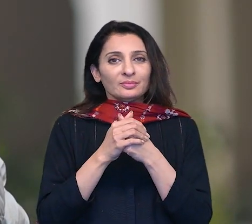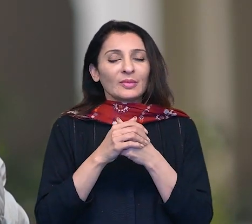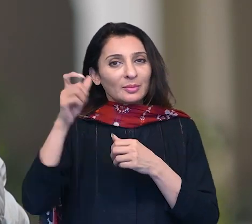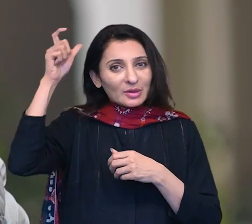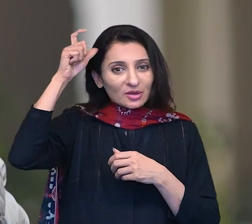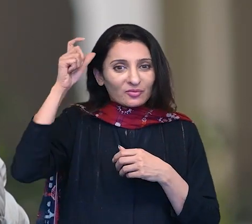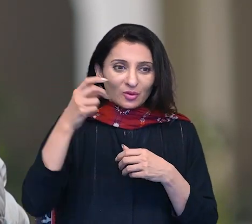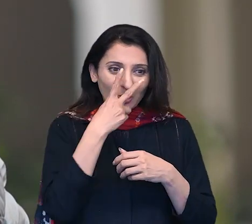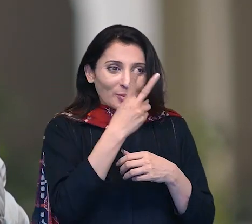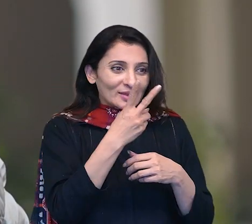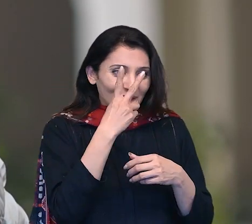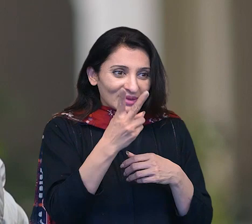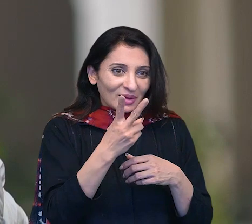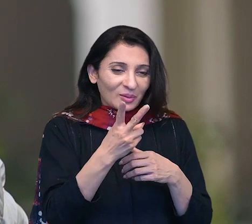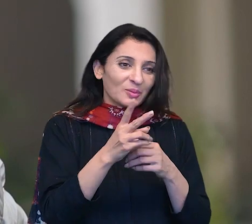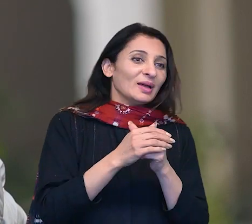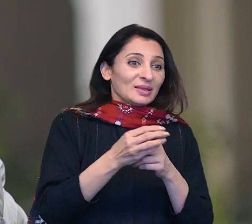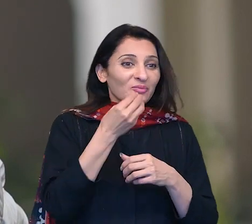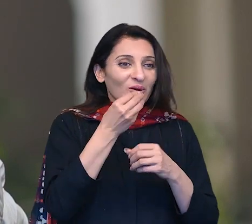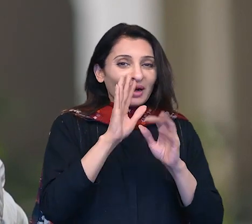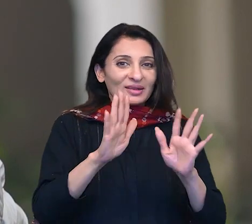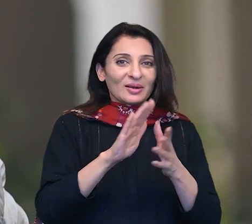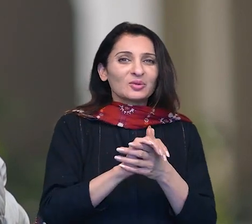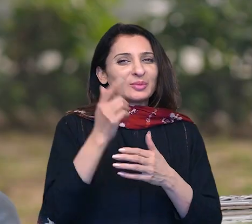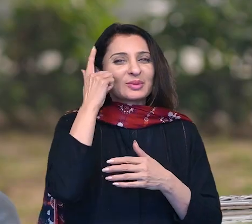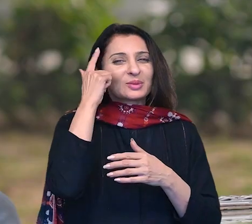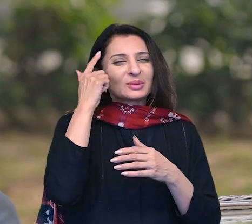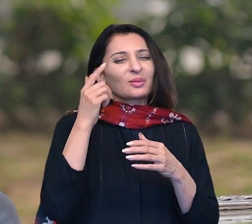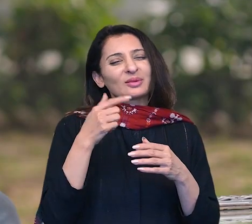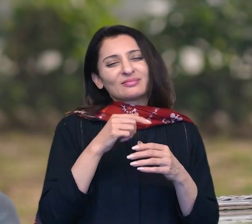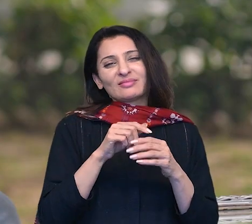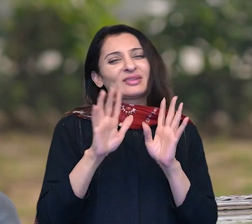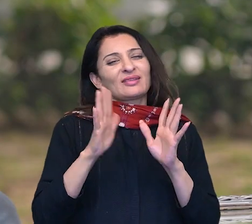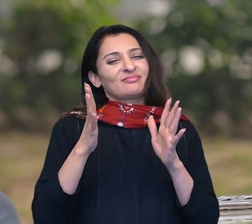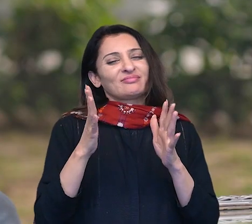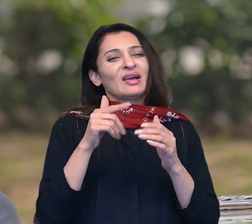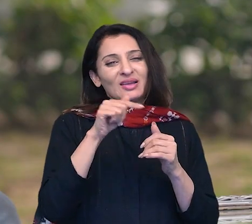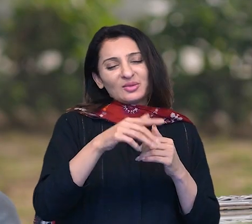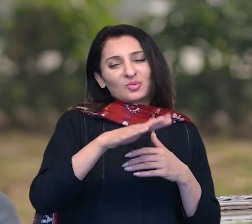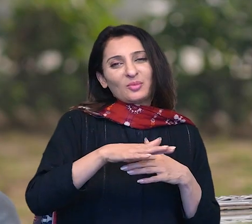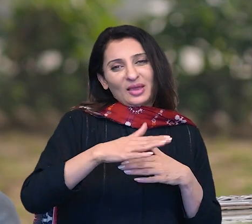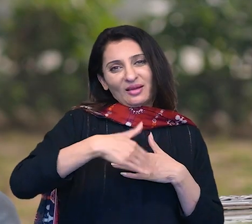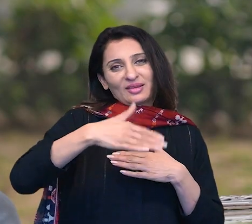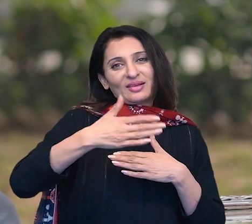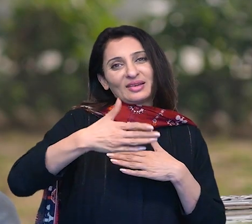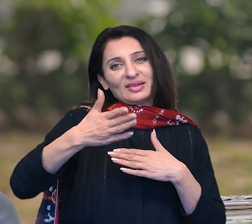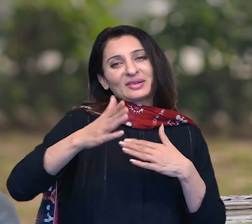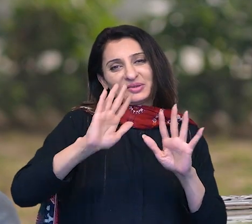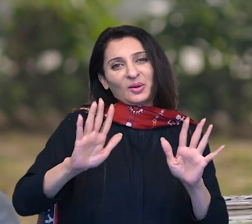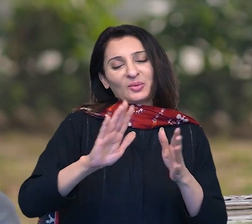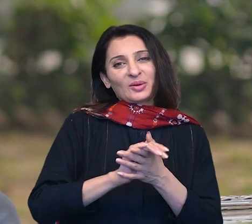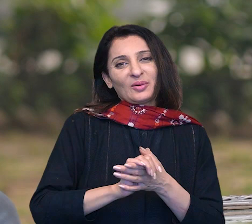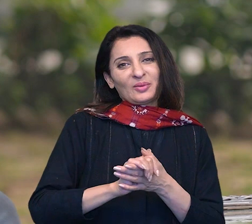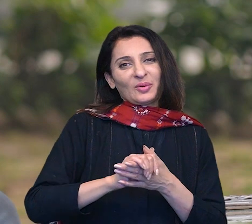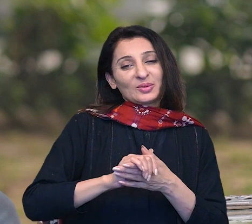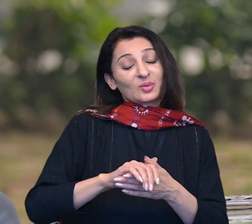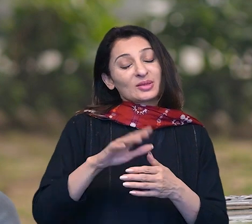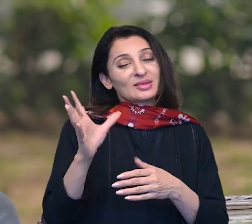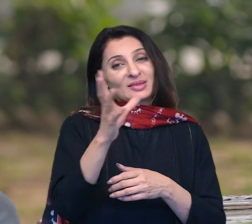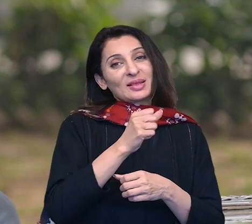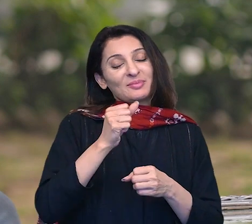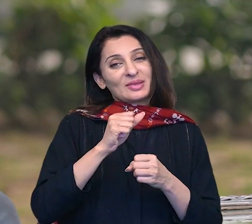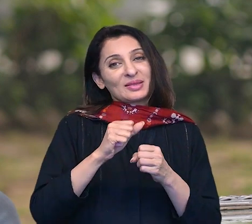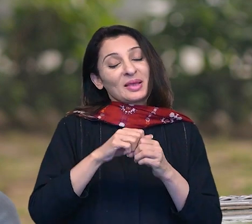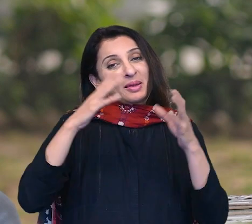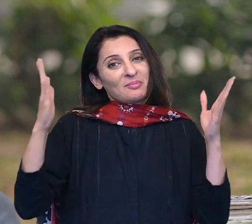रहा है, तो काफ़ी मसले थे. लेकिन फिर जब मैं एक जानवरों को देखता हूँ कि वो